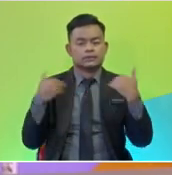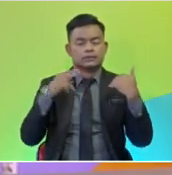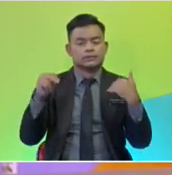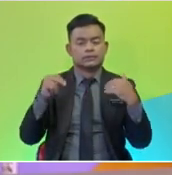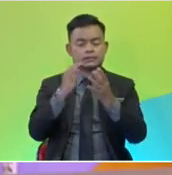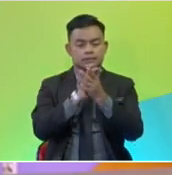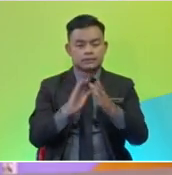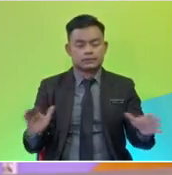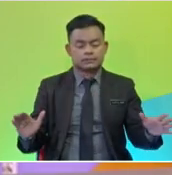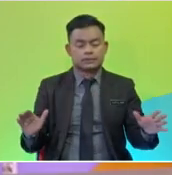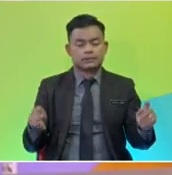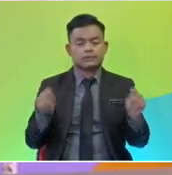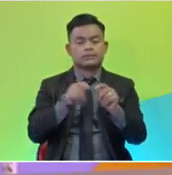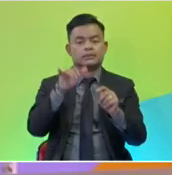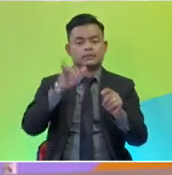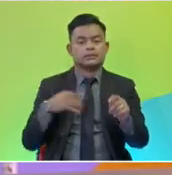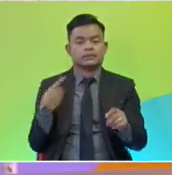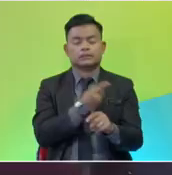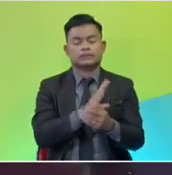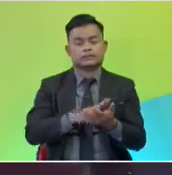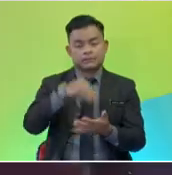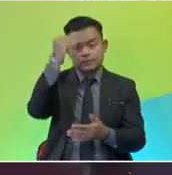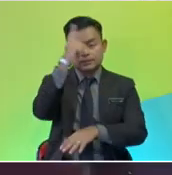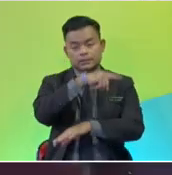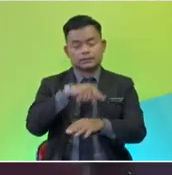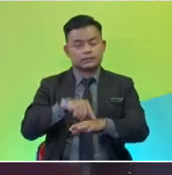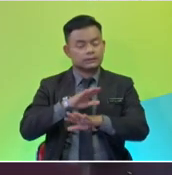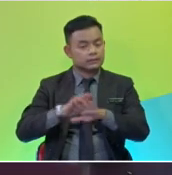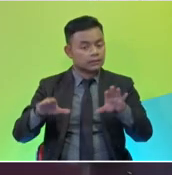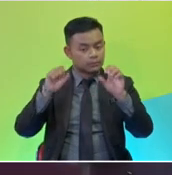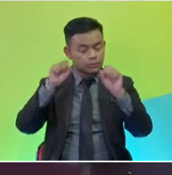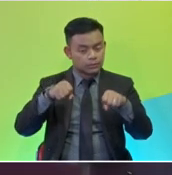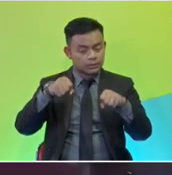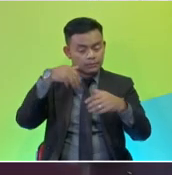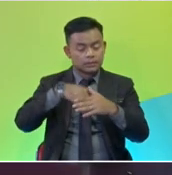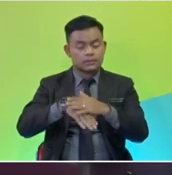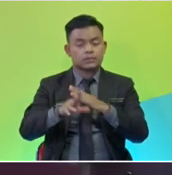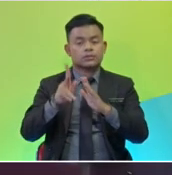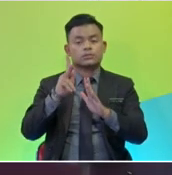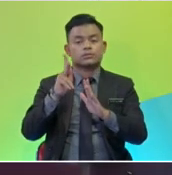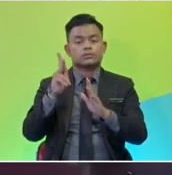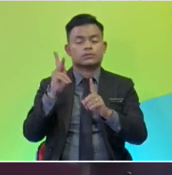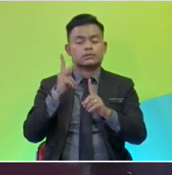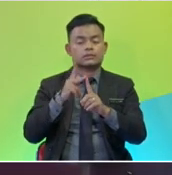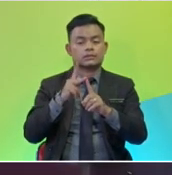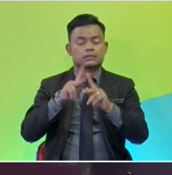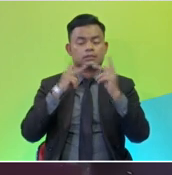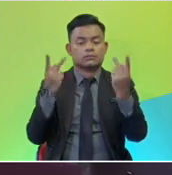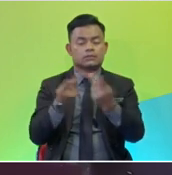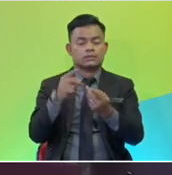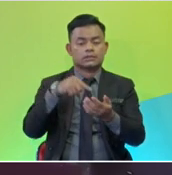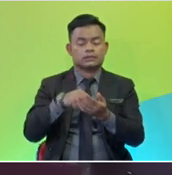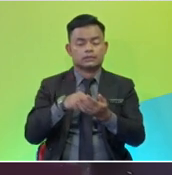seperti yang kita belajar pada hari ini iaitu dilarang masuk ke kawasan ini okey selalunya di kawasan laranganlah Oke